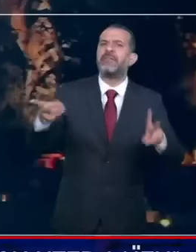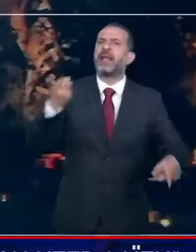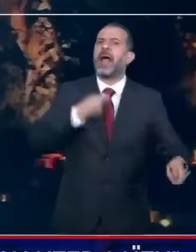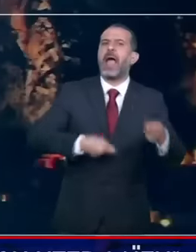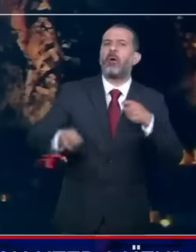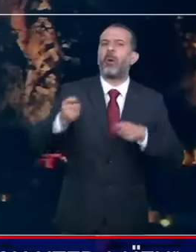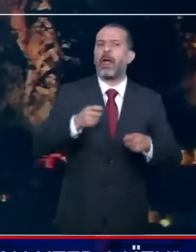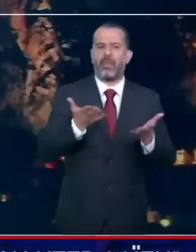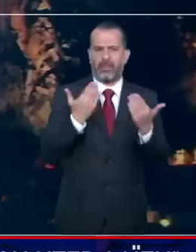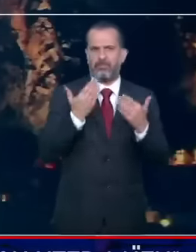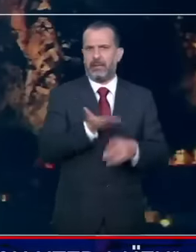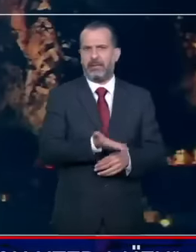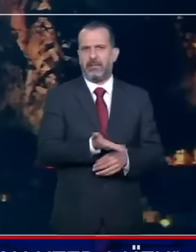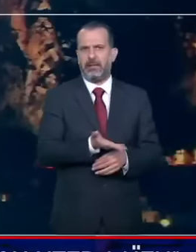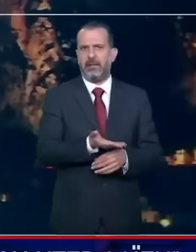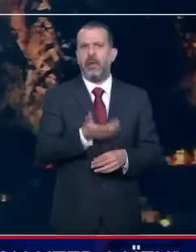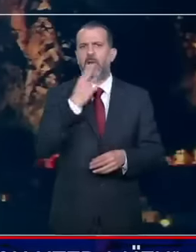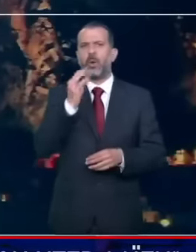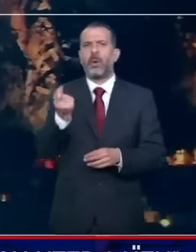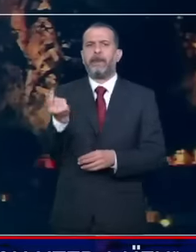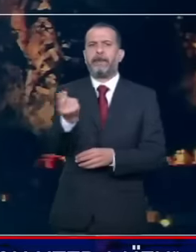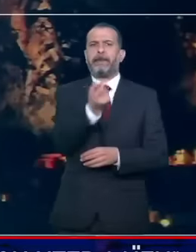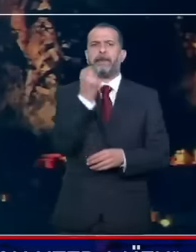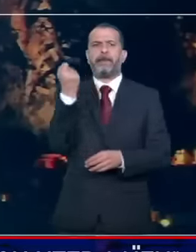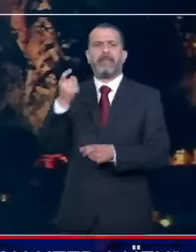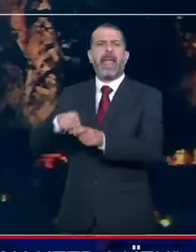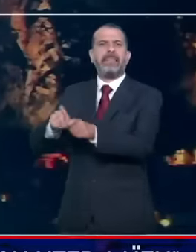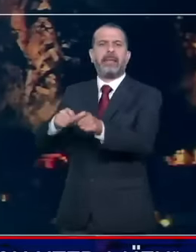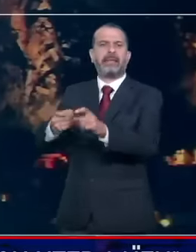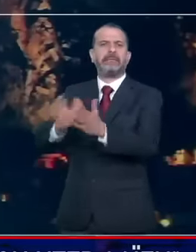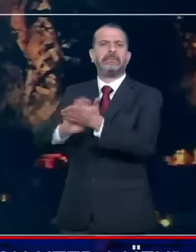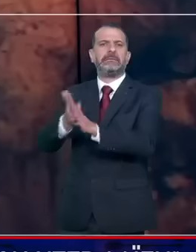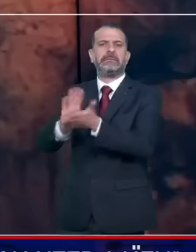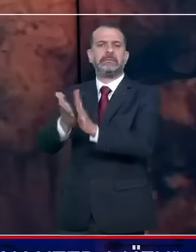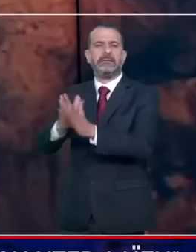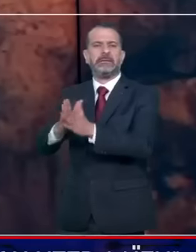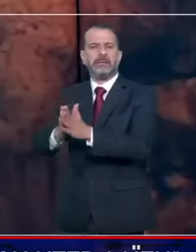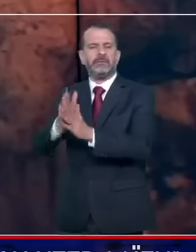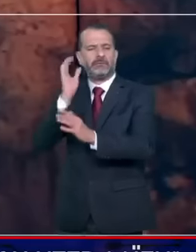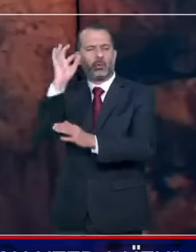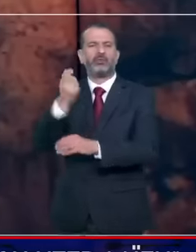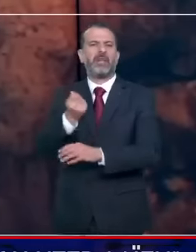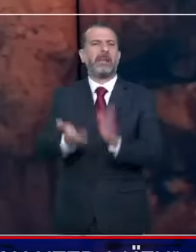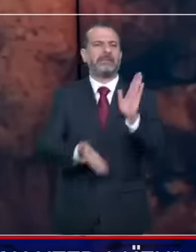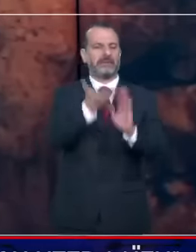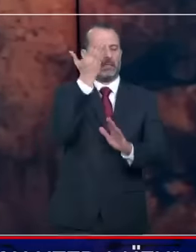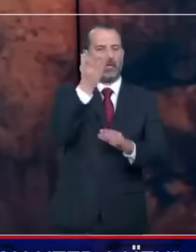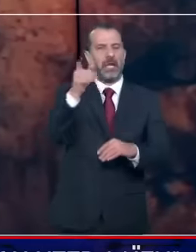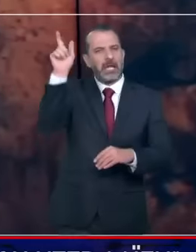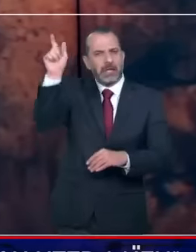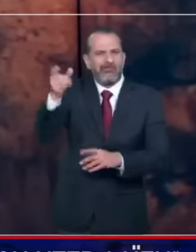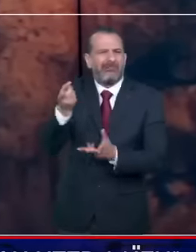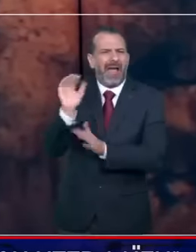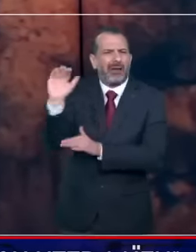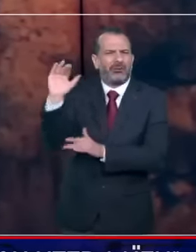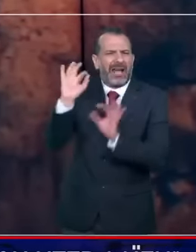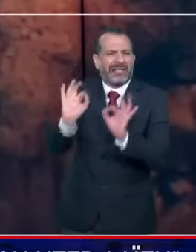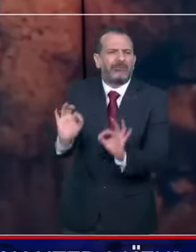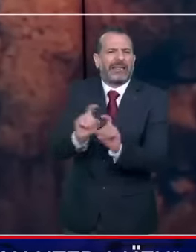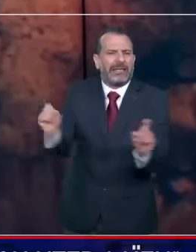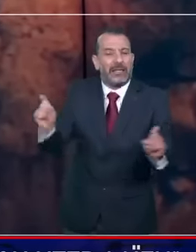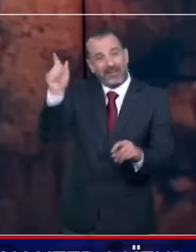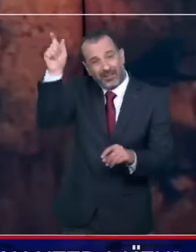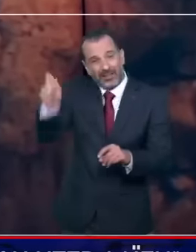Ελλάδα, για ποιο λόγο υπάρχουν ολιγοπόλια. Τι ρωτάει την κυρία, πώς θα απαντήσει η κυρία Φοντερ Λάιεν για ποιο λόγο